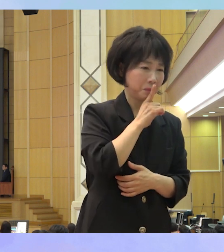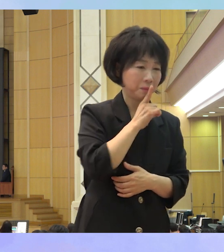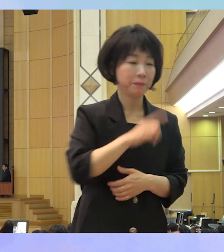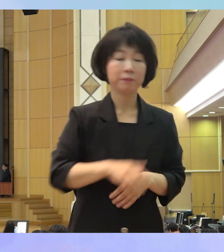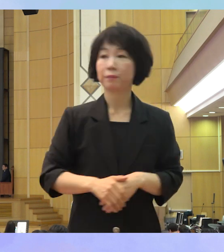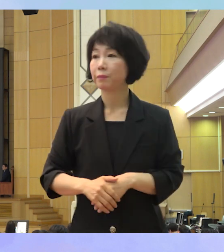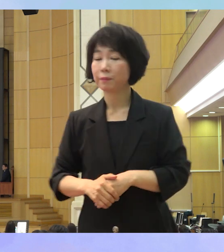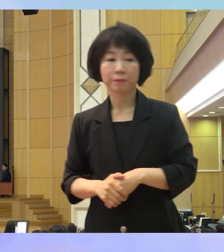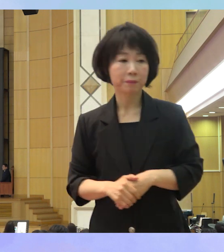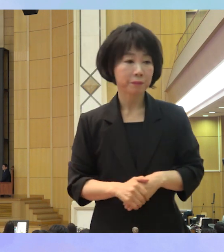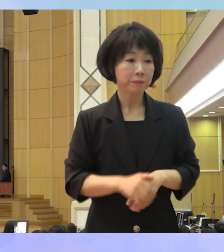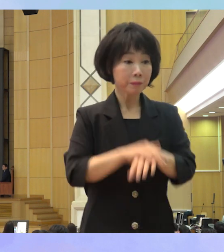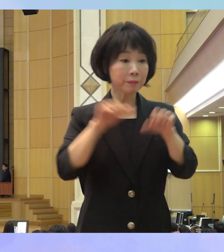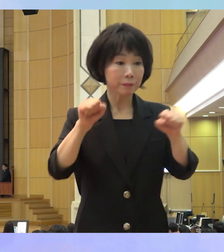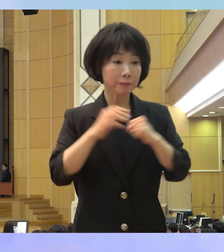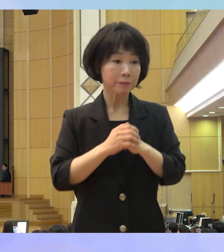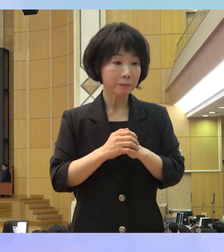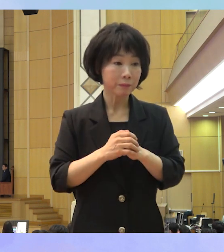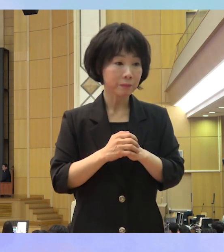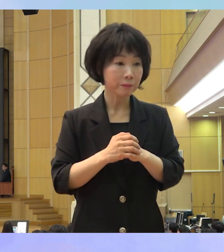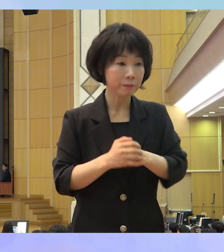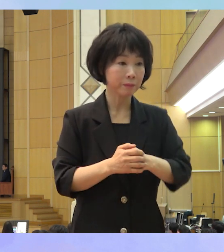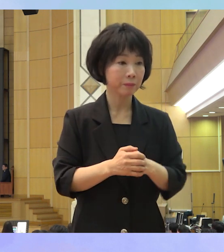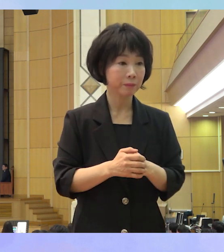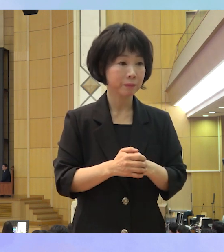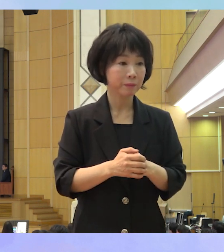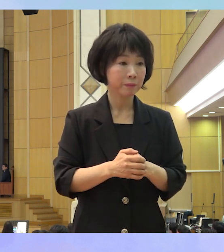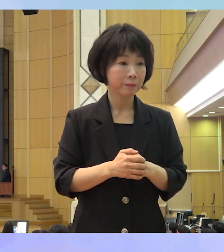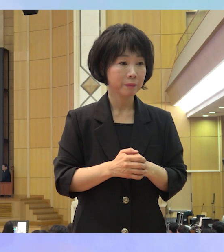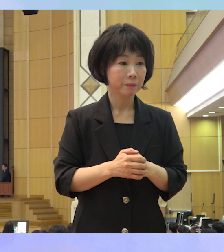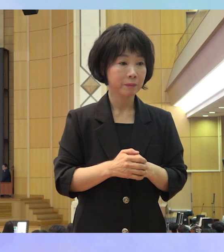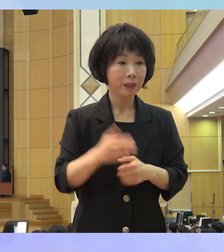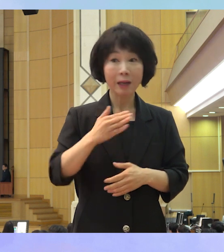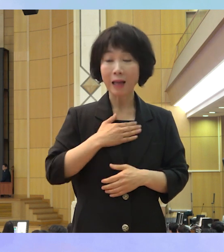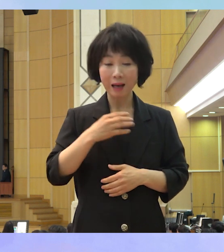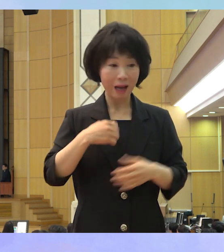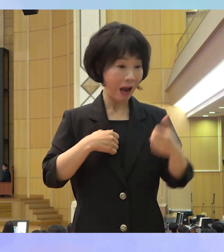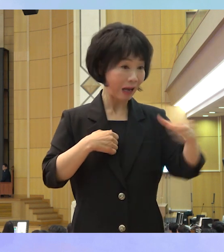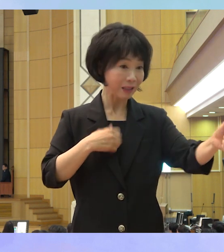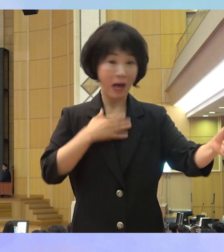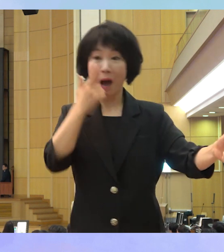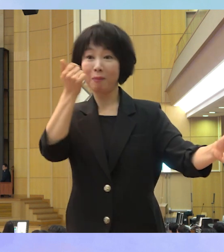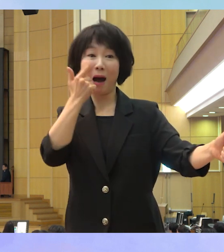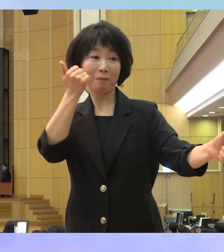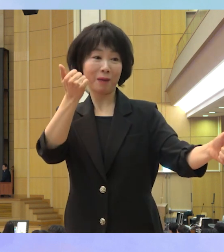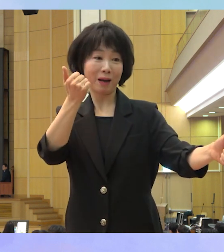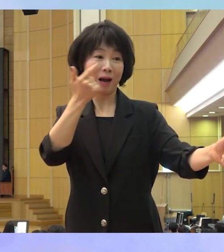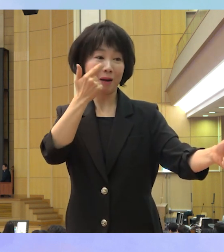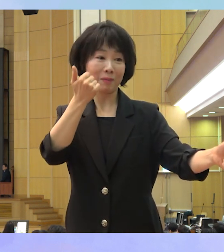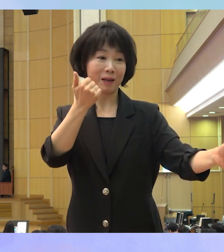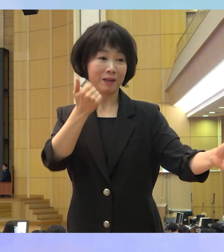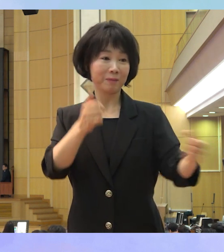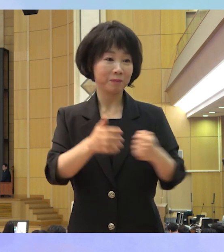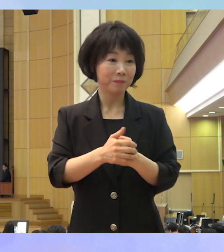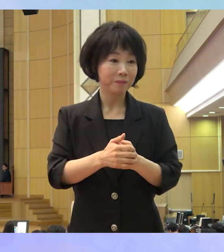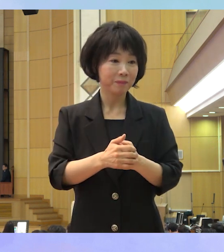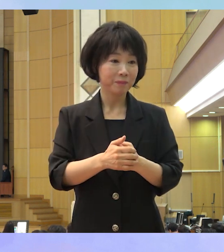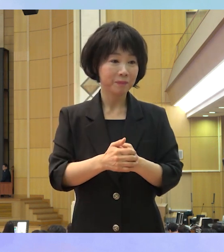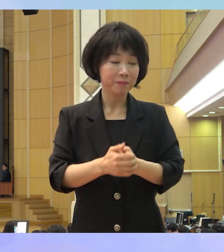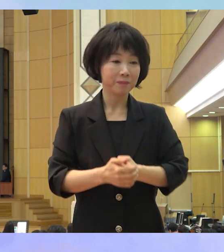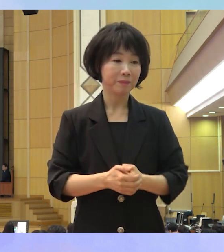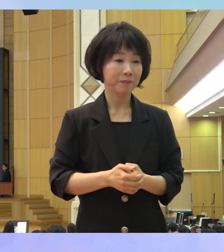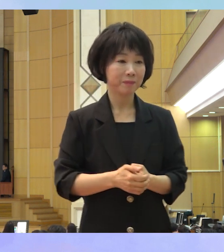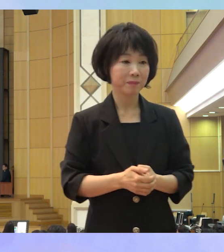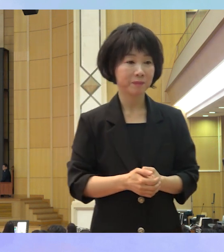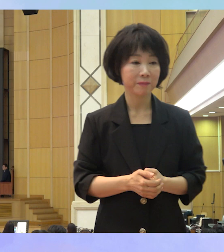안녕하세요. 저 남승현, 남규현이 아빠 남기석 장로입니다. 저는 윤빛나,